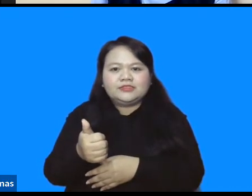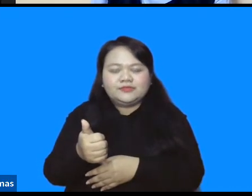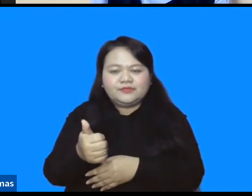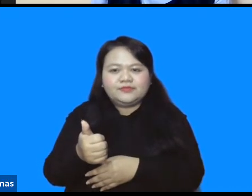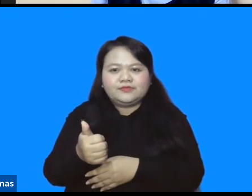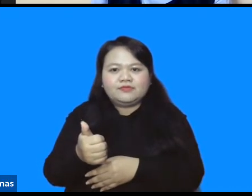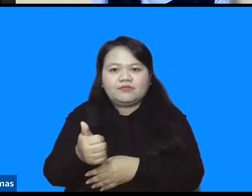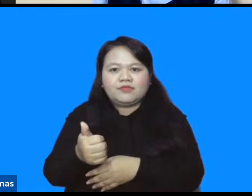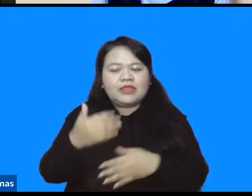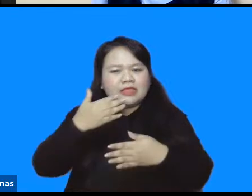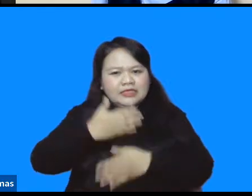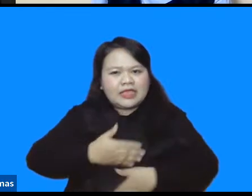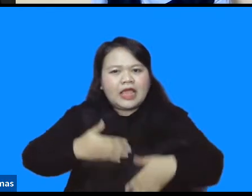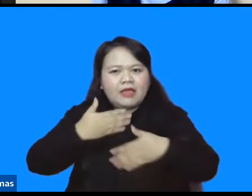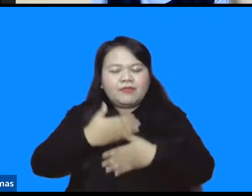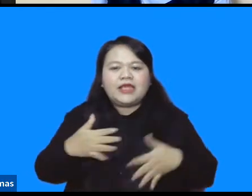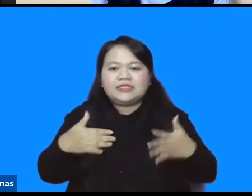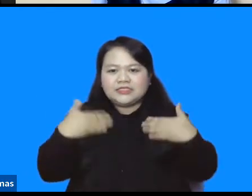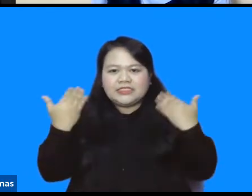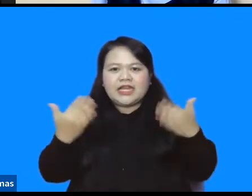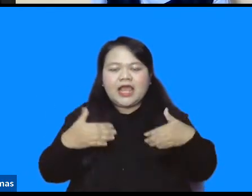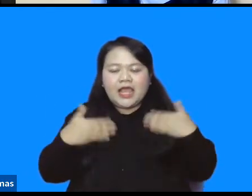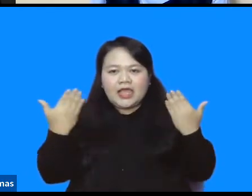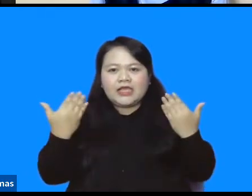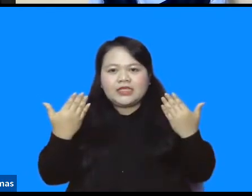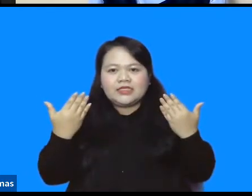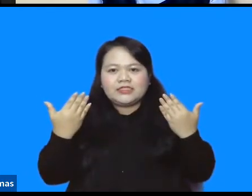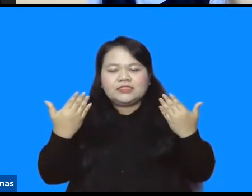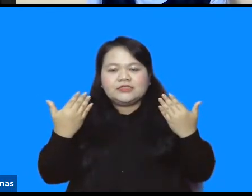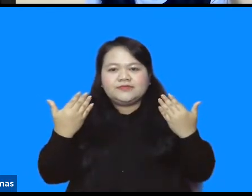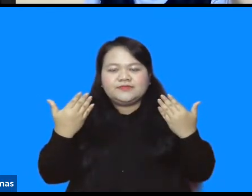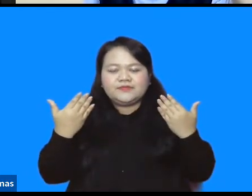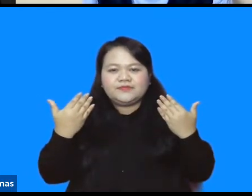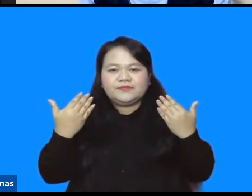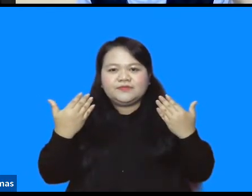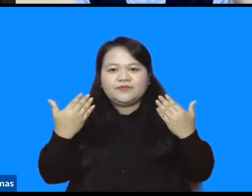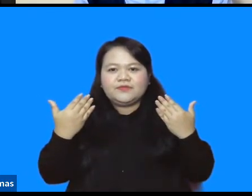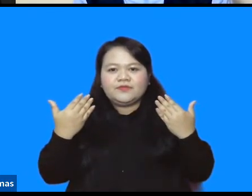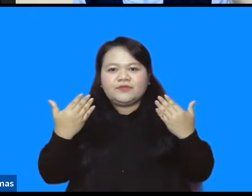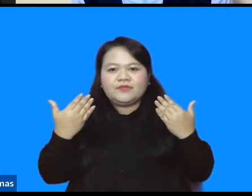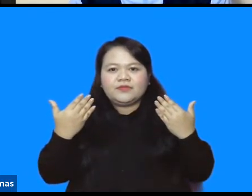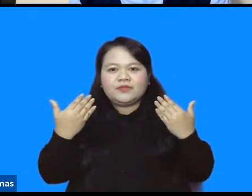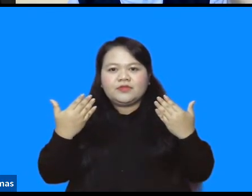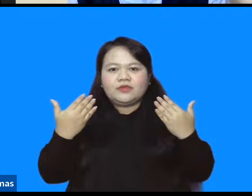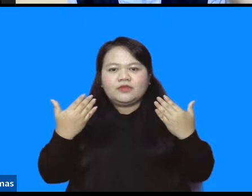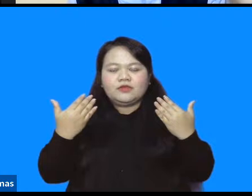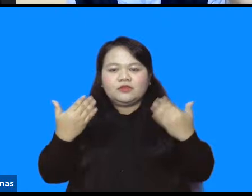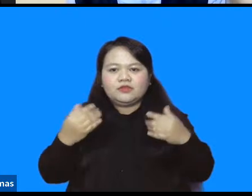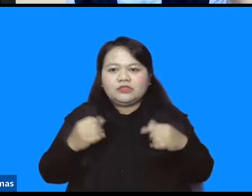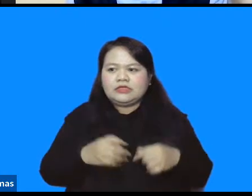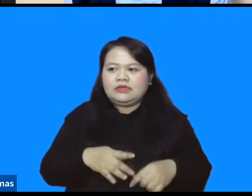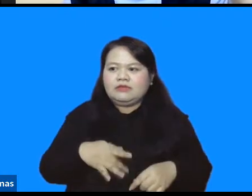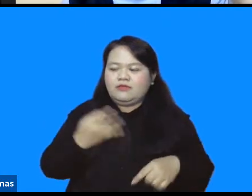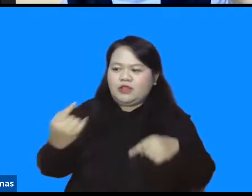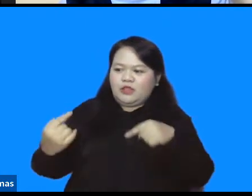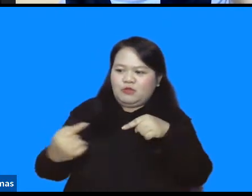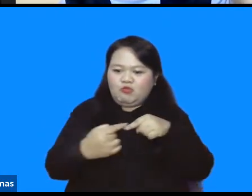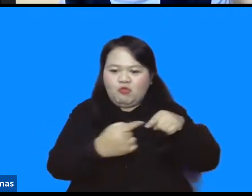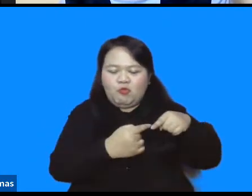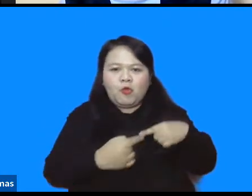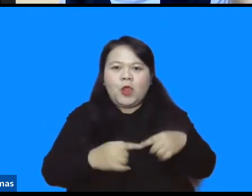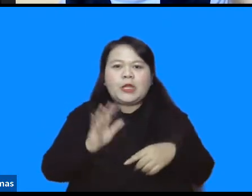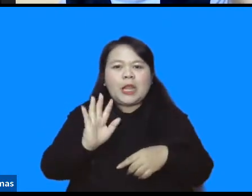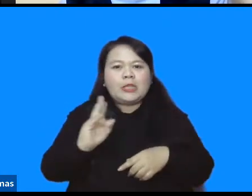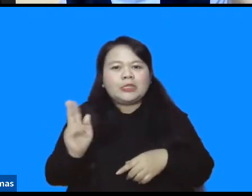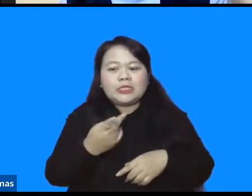suaranya secara nyaman, senang, kemudian bisa apa ya terbangun chemistry. Tapi ada anak-anak juga nanti